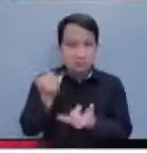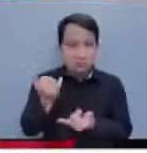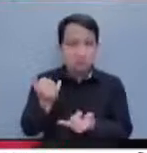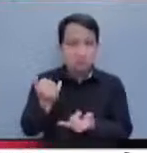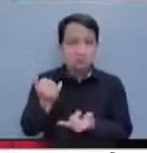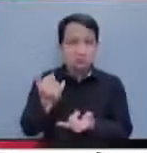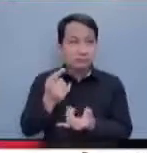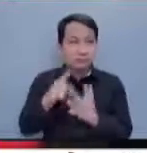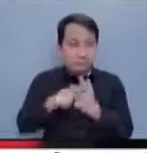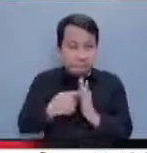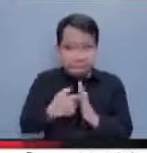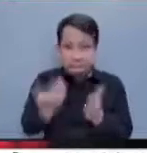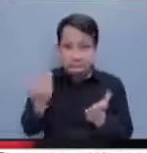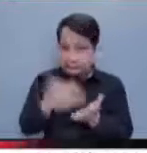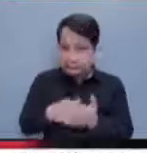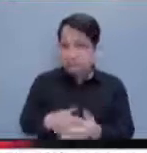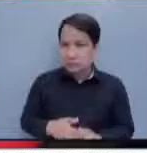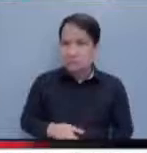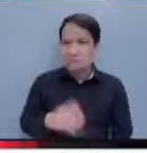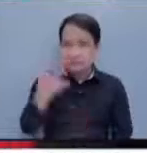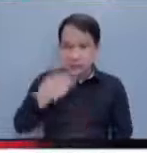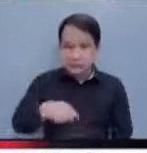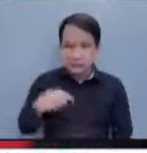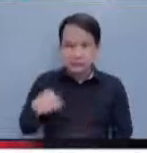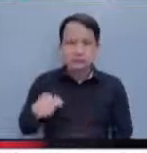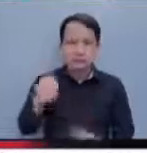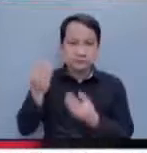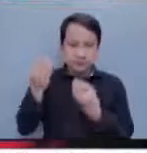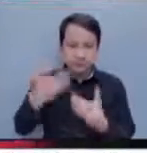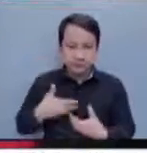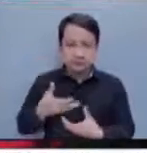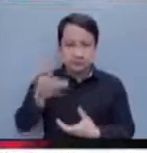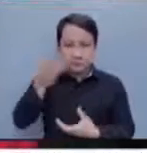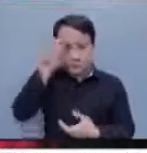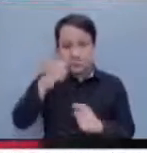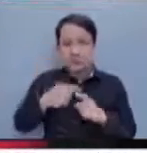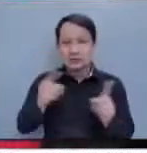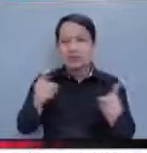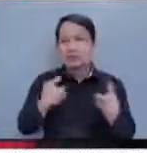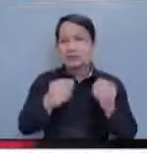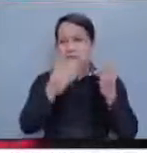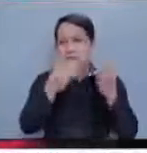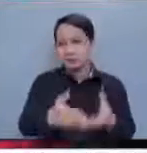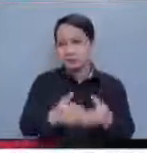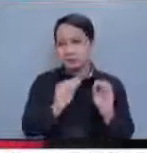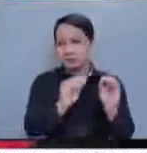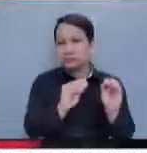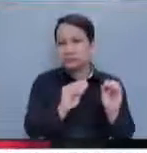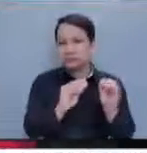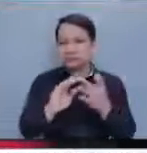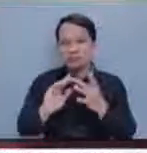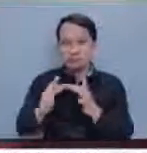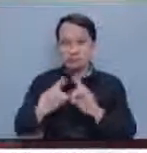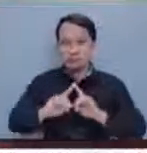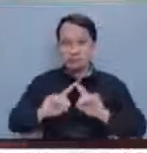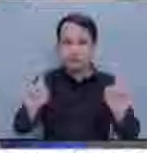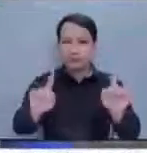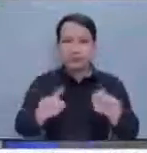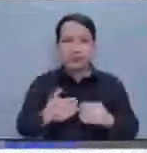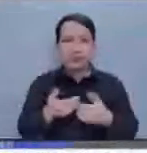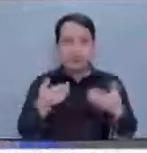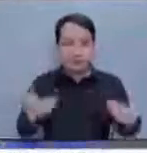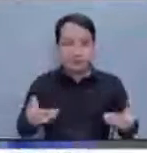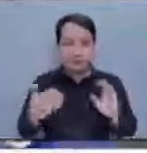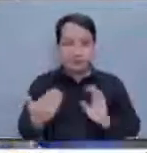ulit. Kaya mas maganda may natututunan. Kasi iba ang turo ng sa online, iba naman yung face-to-face. Sa